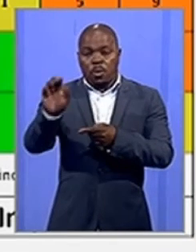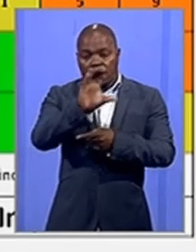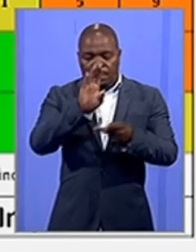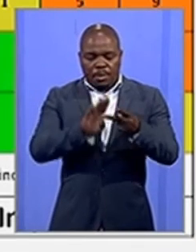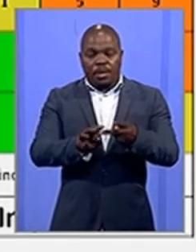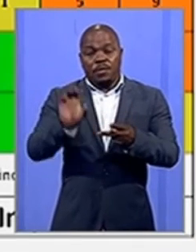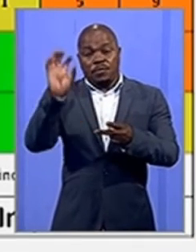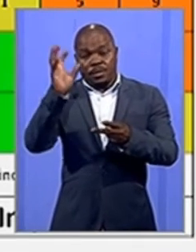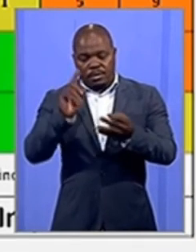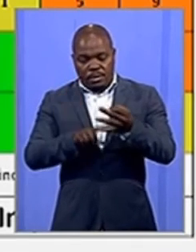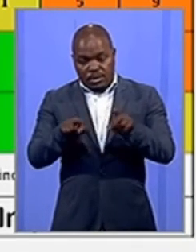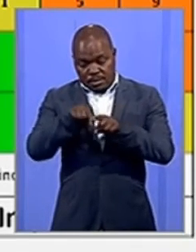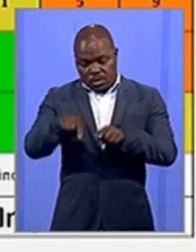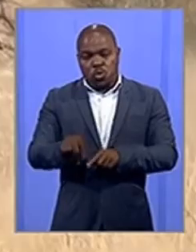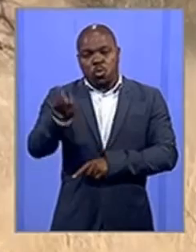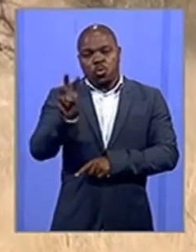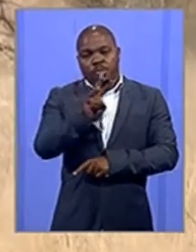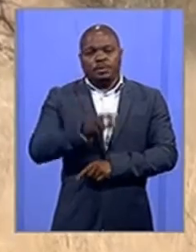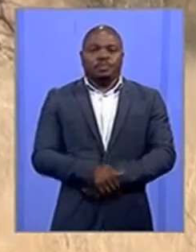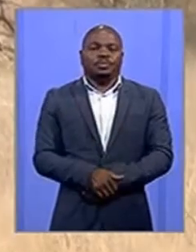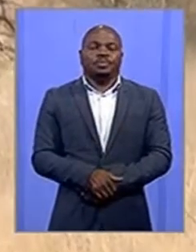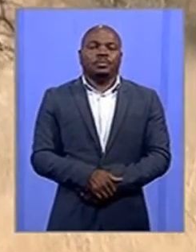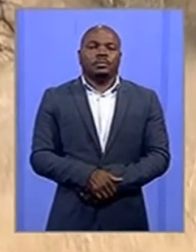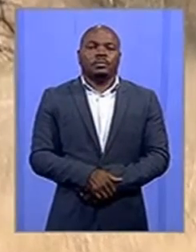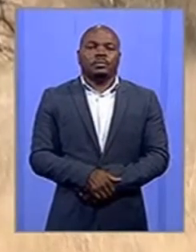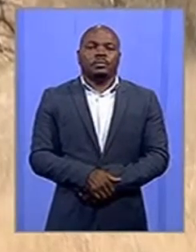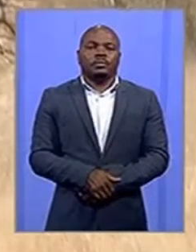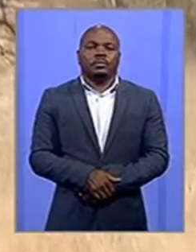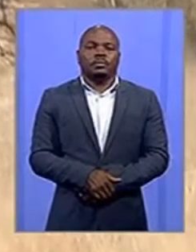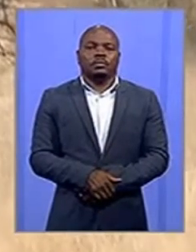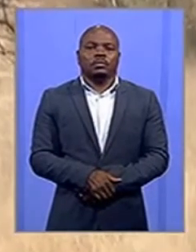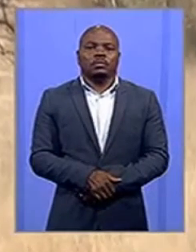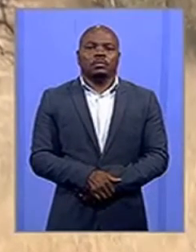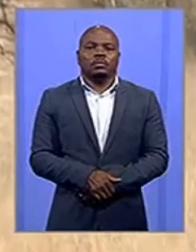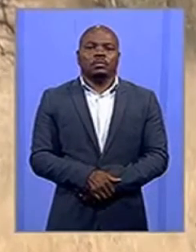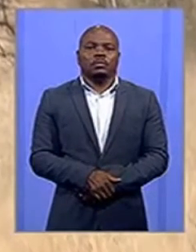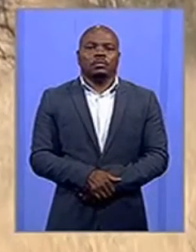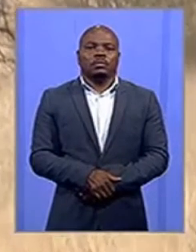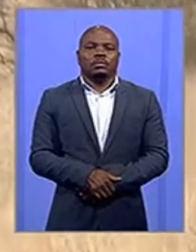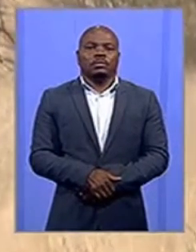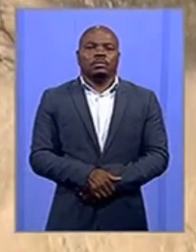Free State le Marena North West. Sentle English, SABC News, Mahikeng.